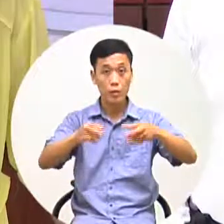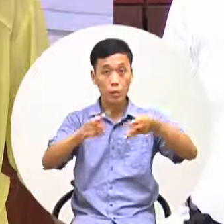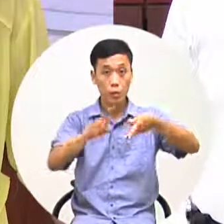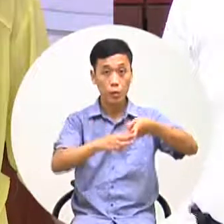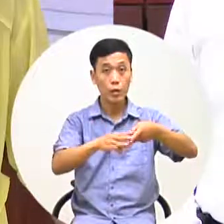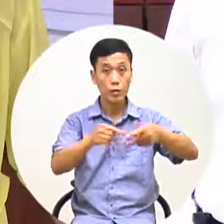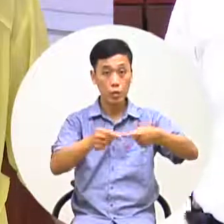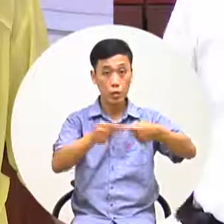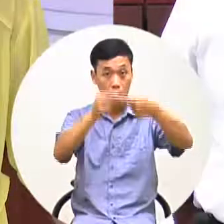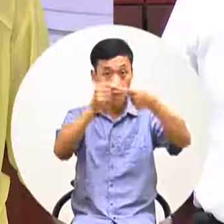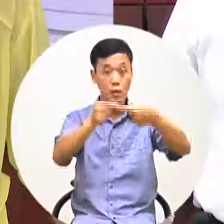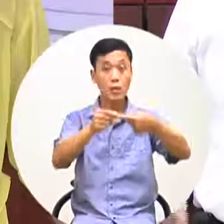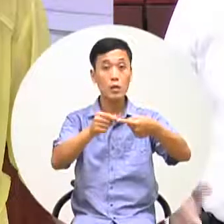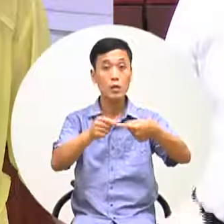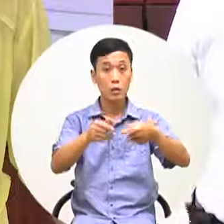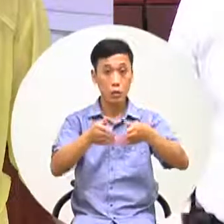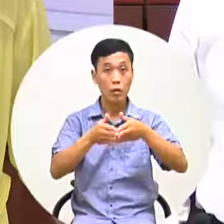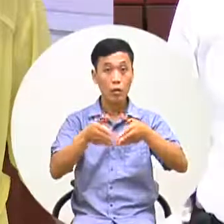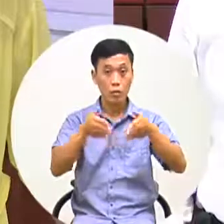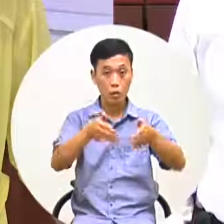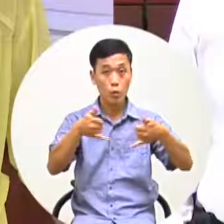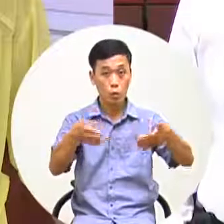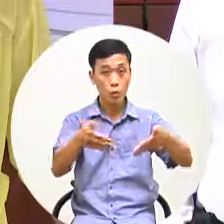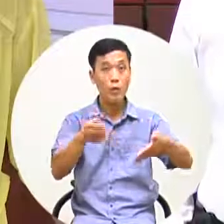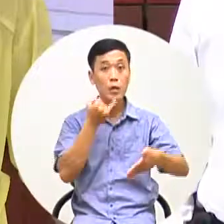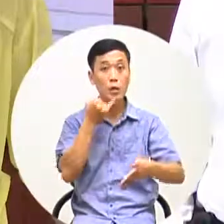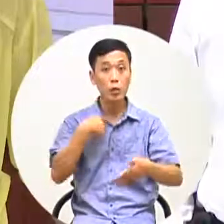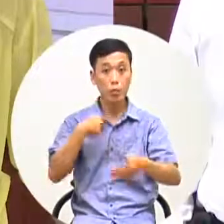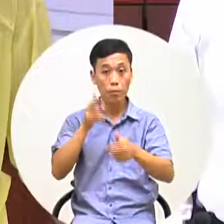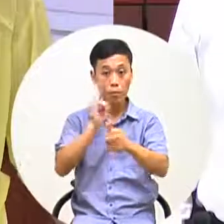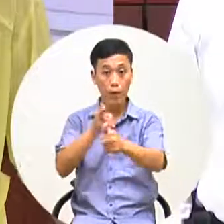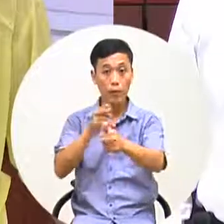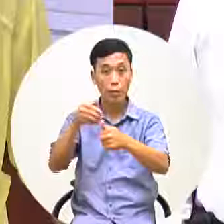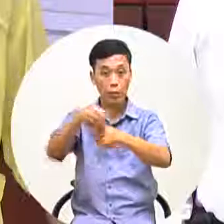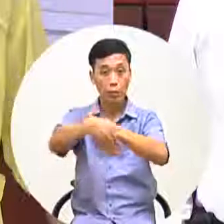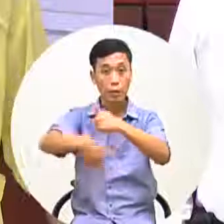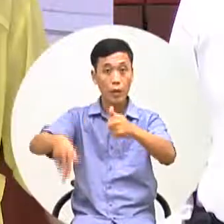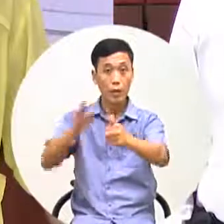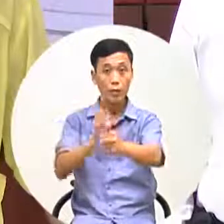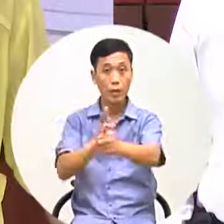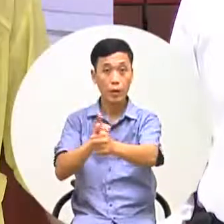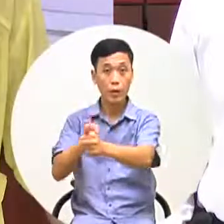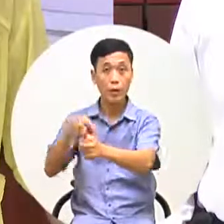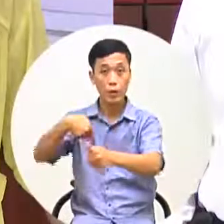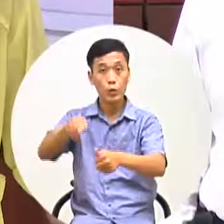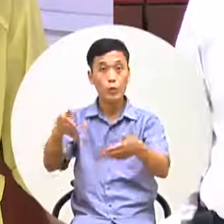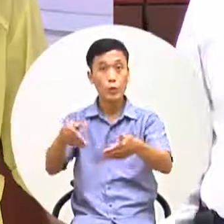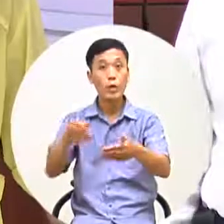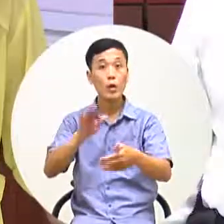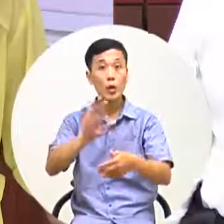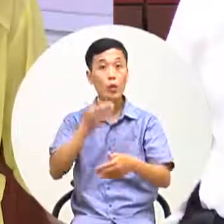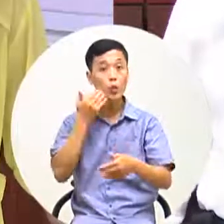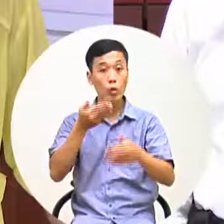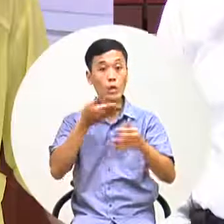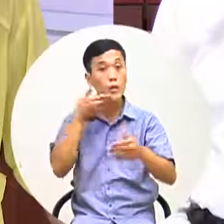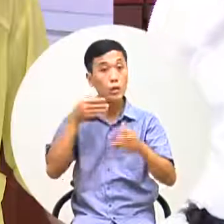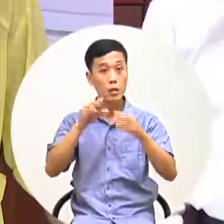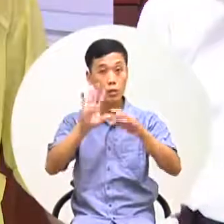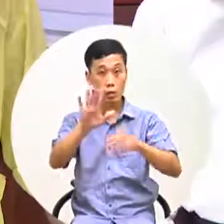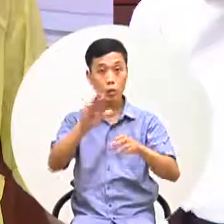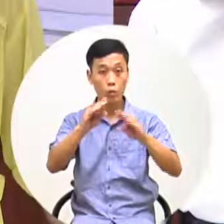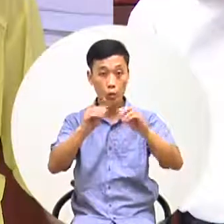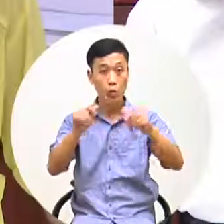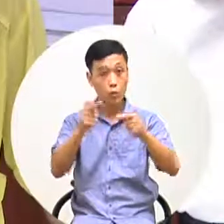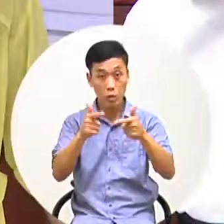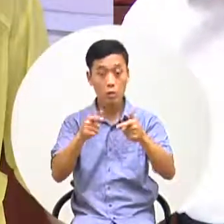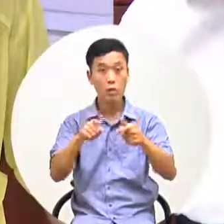分吼，我也请阮同仁吼，伊把整个路段， 它有部分是没有私有地的，你先开啦， 我把它用出来啦。嗯，哦，那第二项